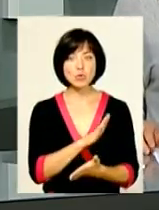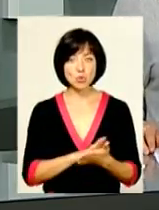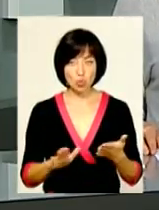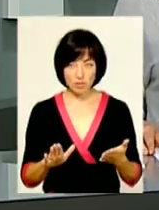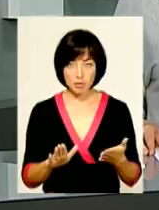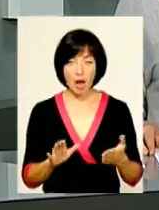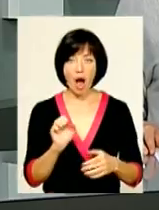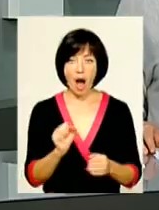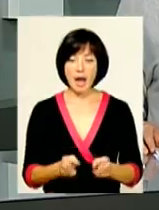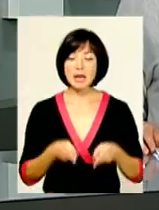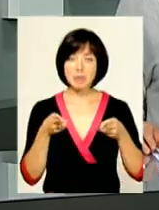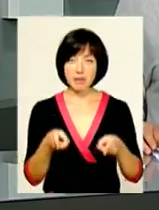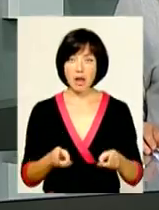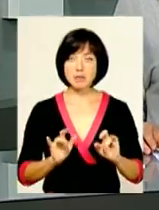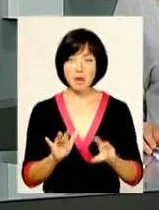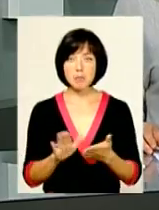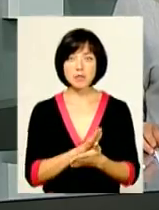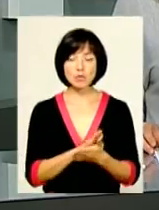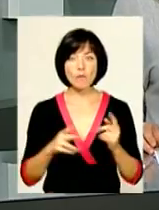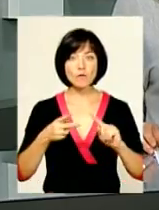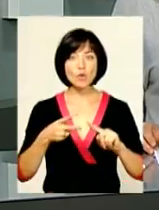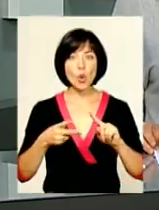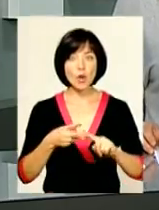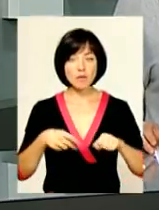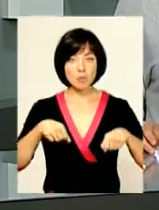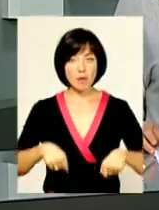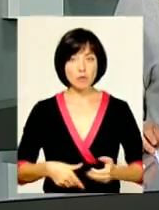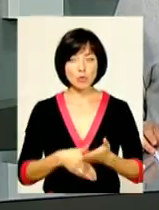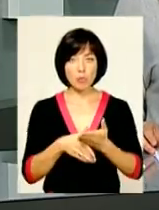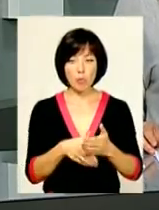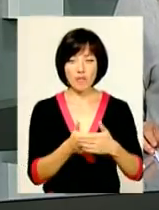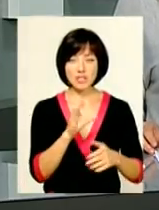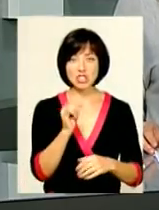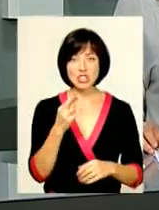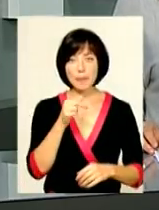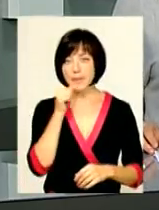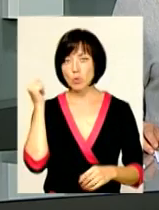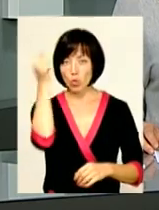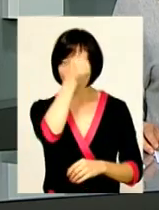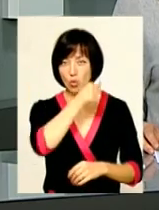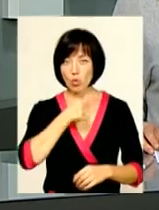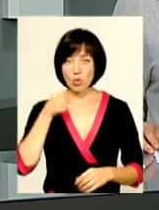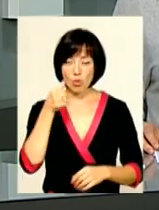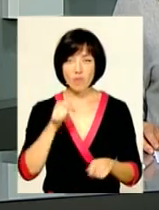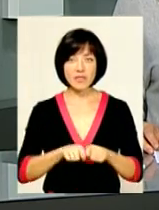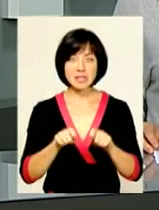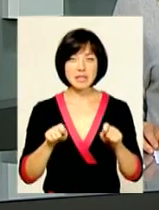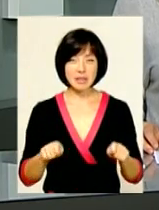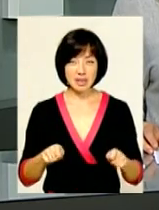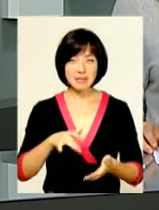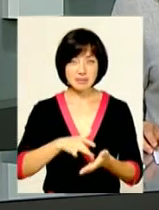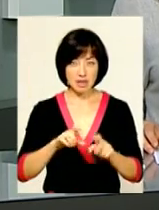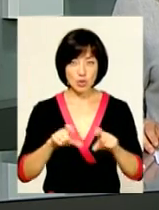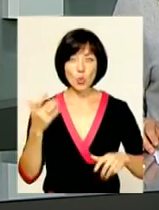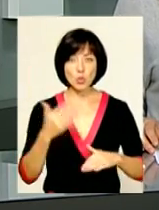безкоштовними. А у кримінальних справах безкоштовну вторинну правову допомогу від січня минулого року, коли в краї відкрили відповідний